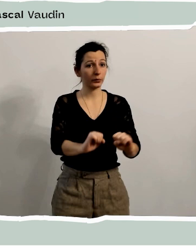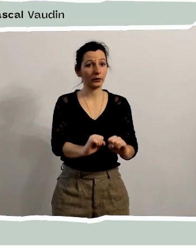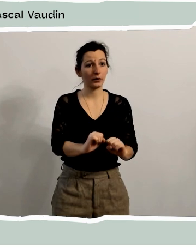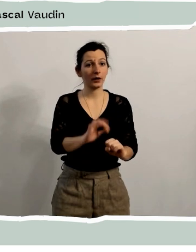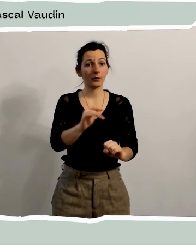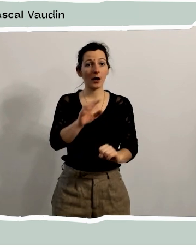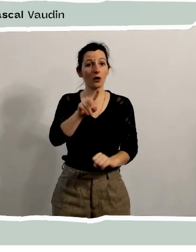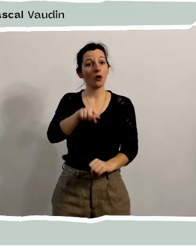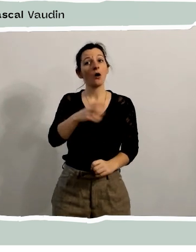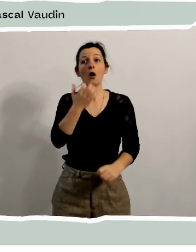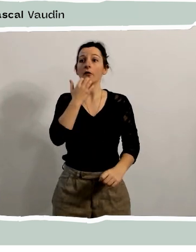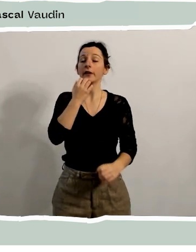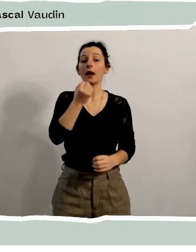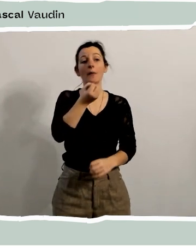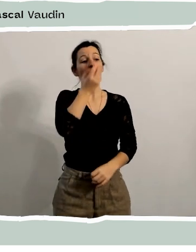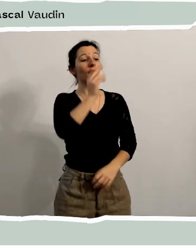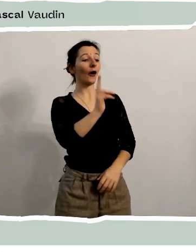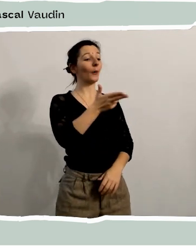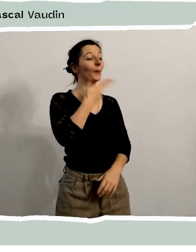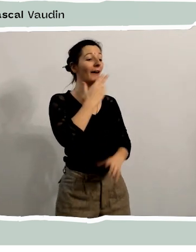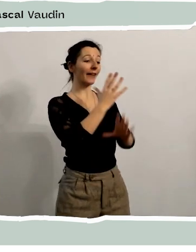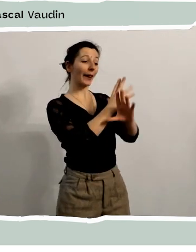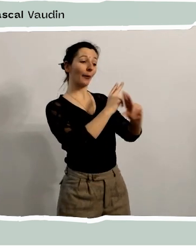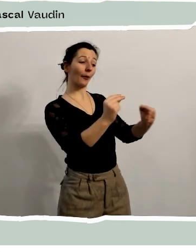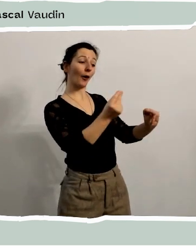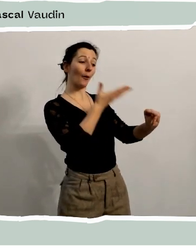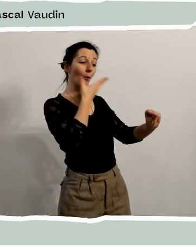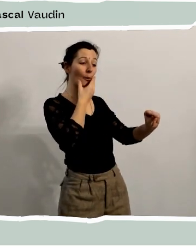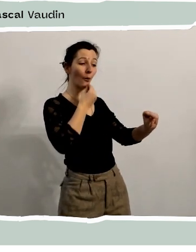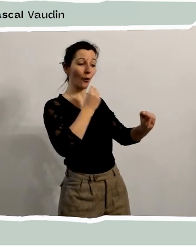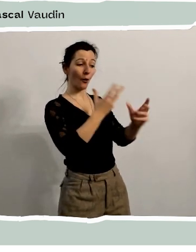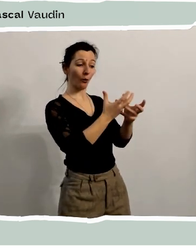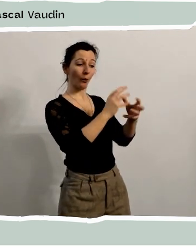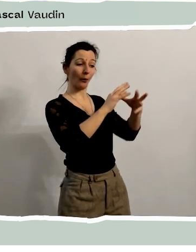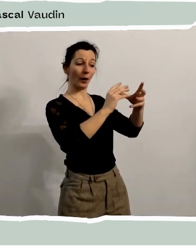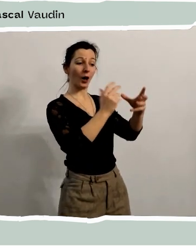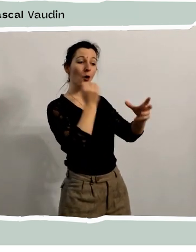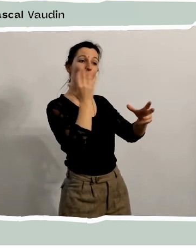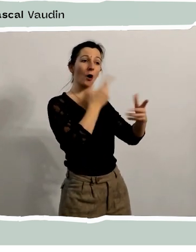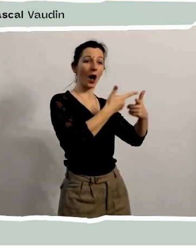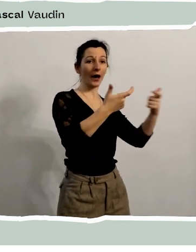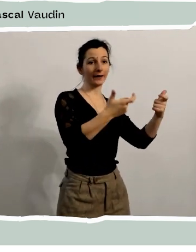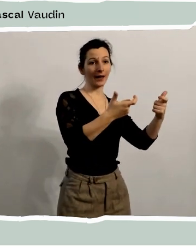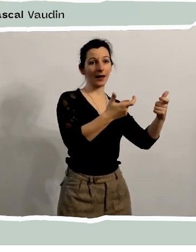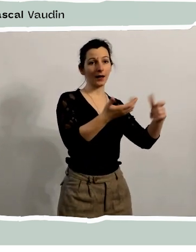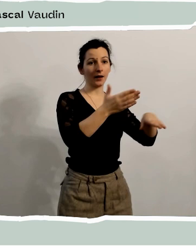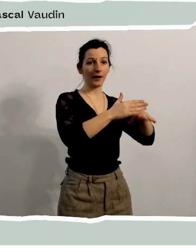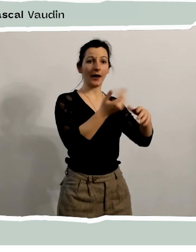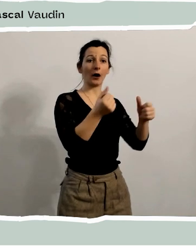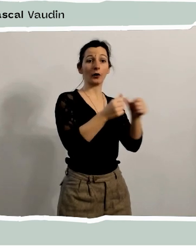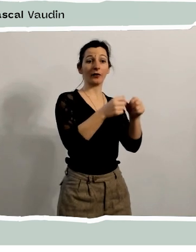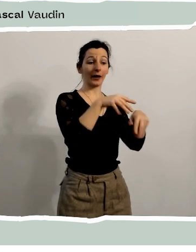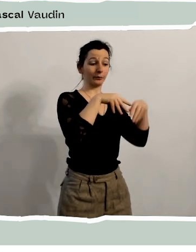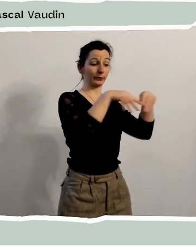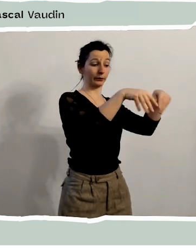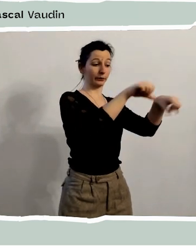soient impeccables, donc on met du pesticide pour que vraiment la fleur soit parfaite, mais c'est un revers.